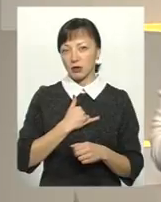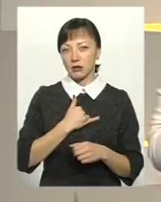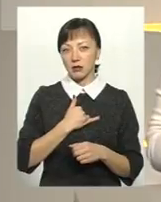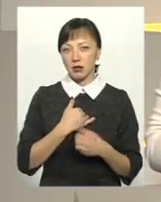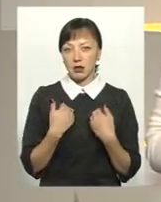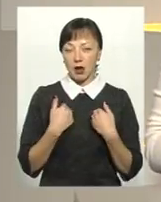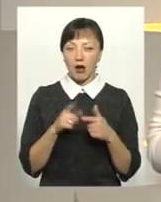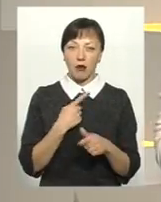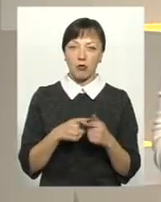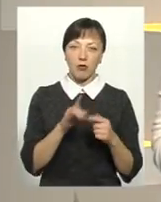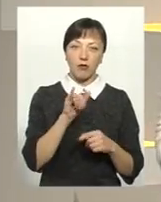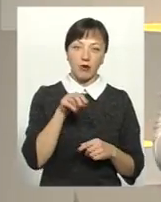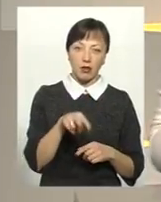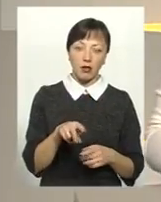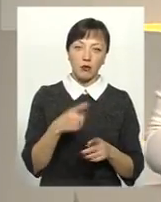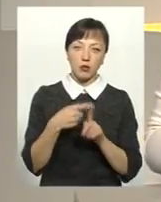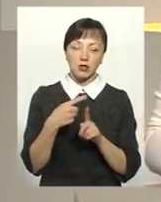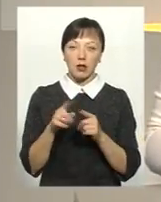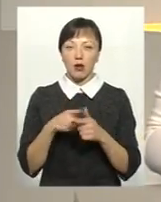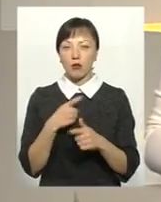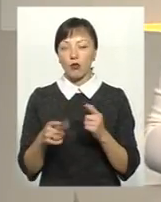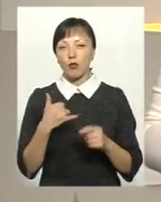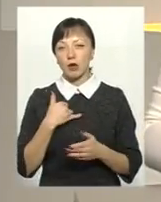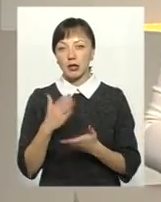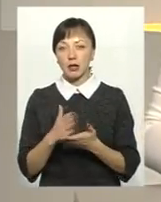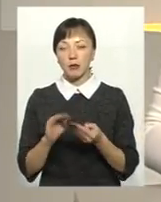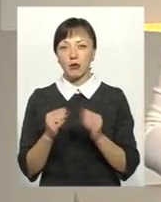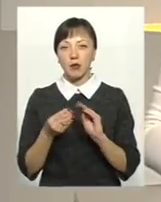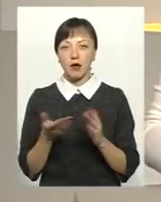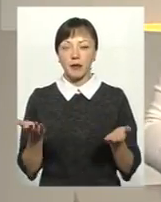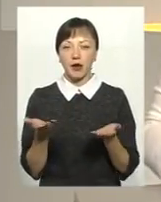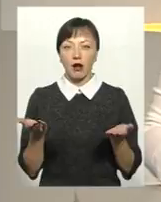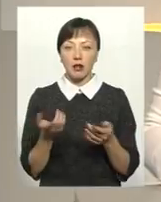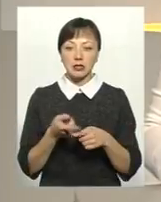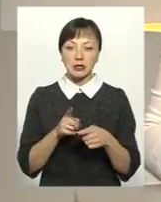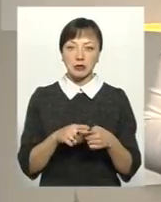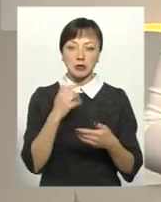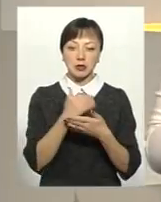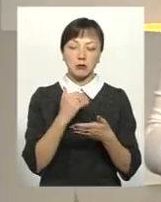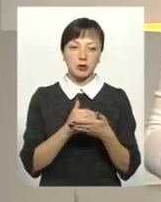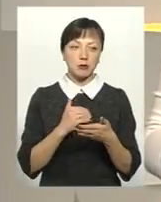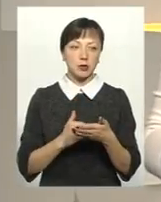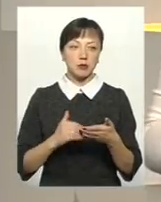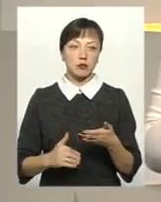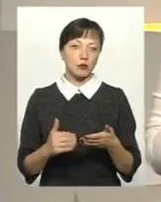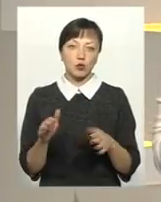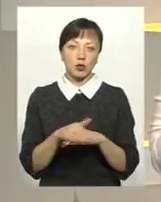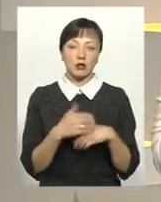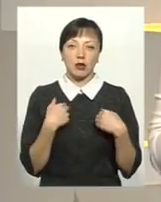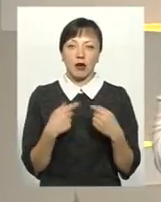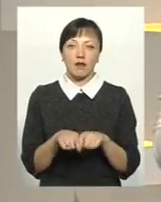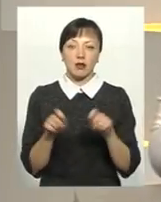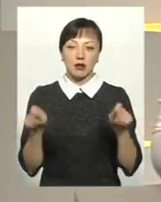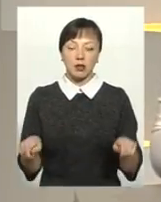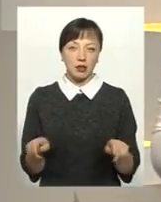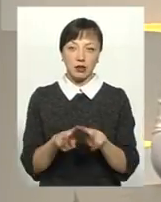я або ВІЛ-позитивний, або в мене є якась проблема з цим, будь ласка, там, я відкритий, да. І до нього так